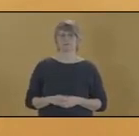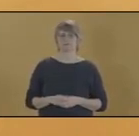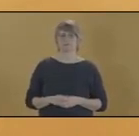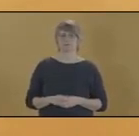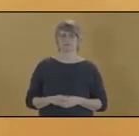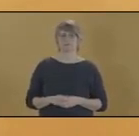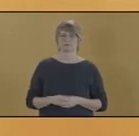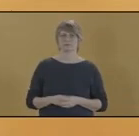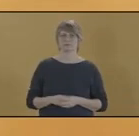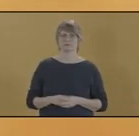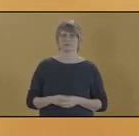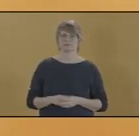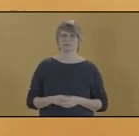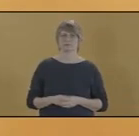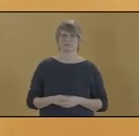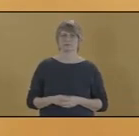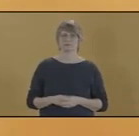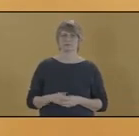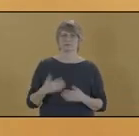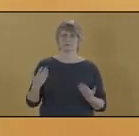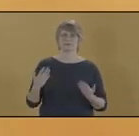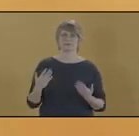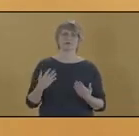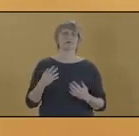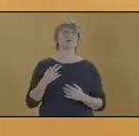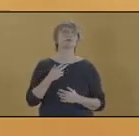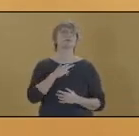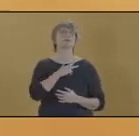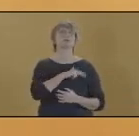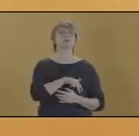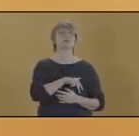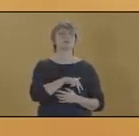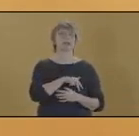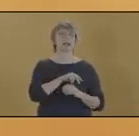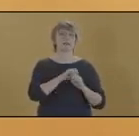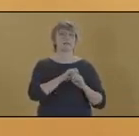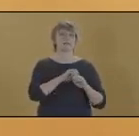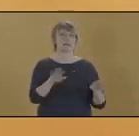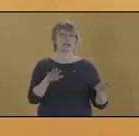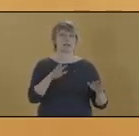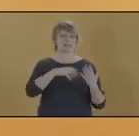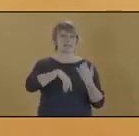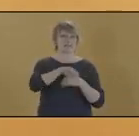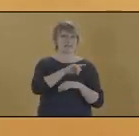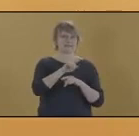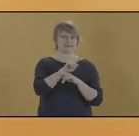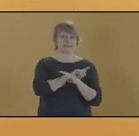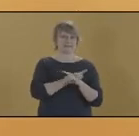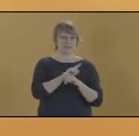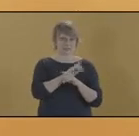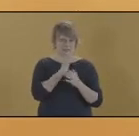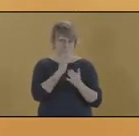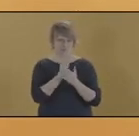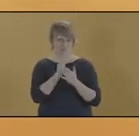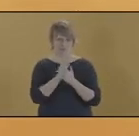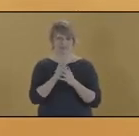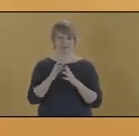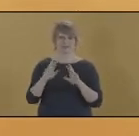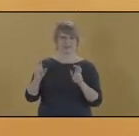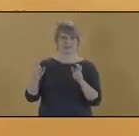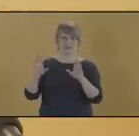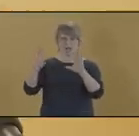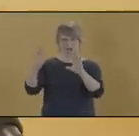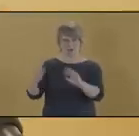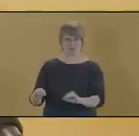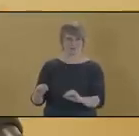Wir haben ja jetzt schon die Rolle von den sozialen Medien in Krisenzeiten und dass man dem nicht mehr entkommen kann. Man kann den Fernseher nicht ausschalten